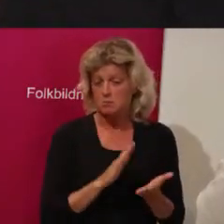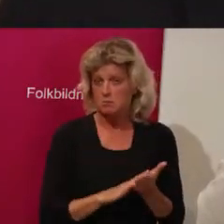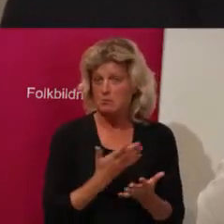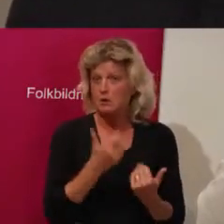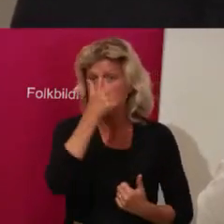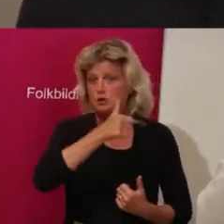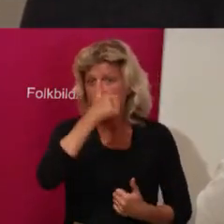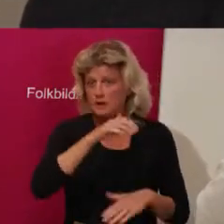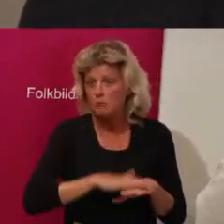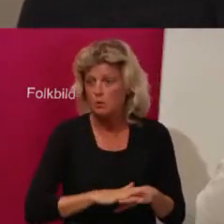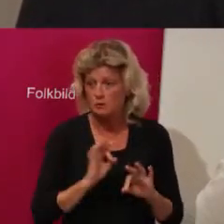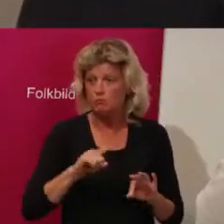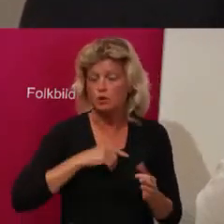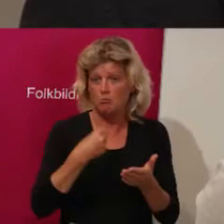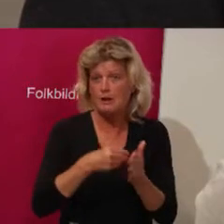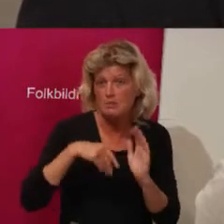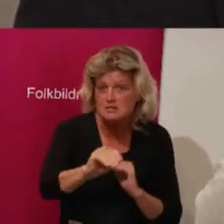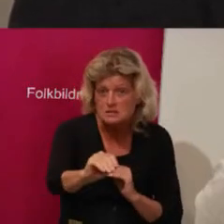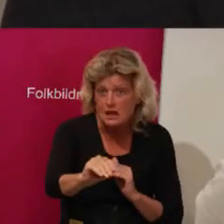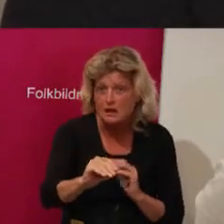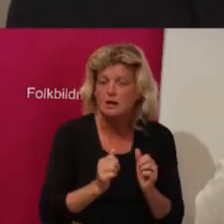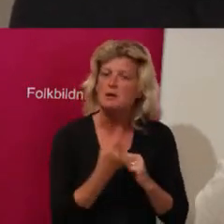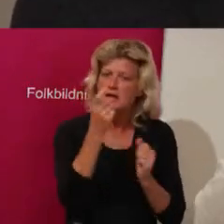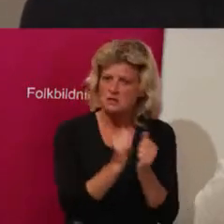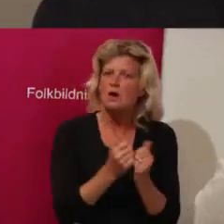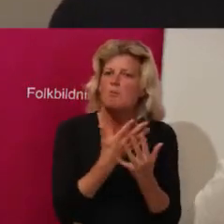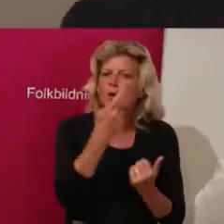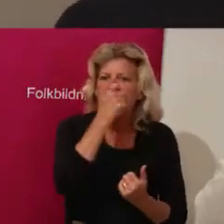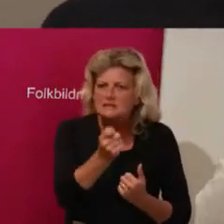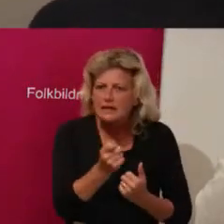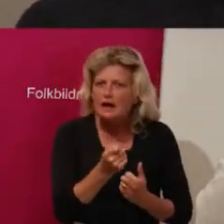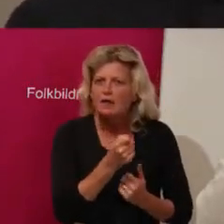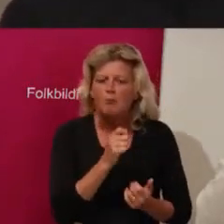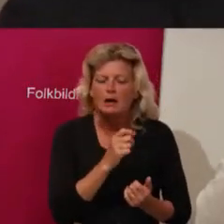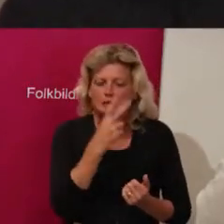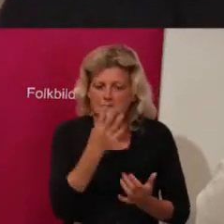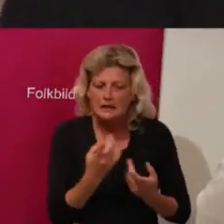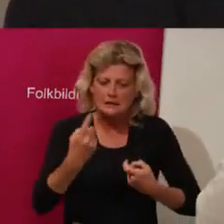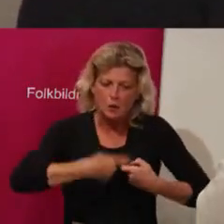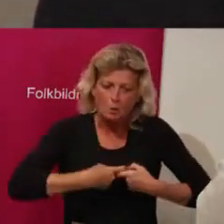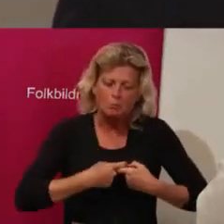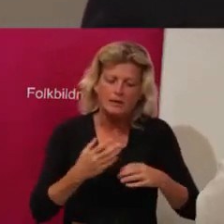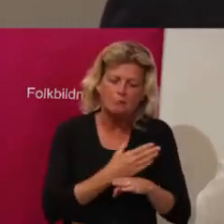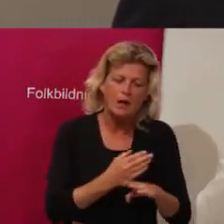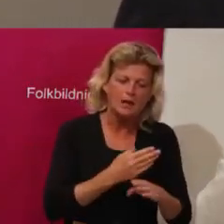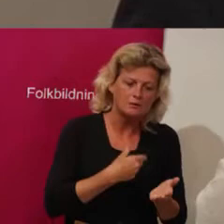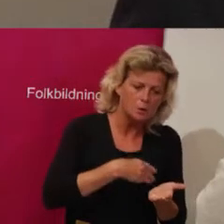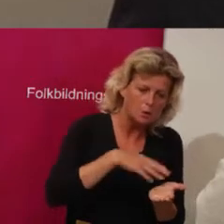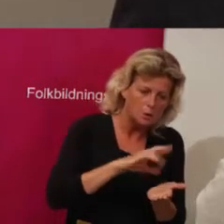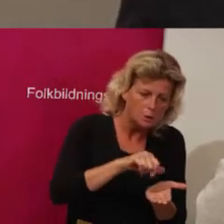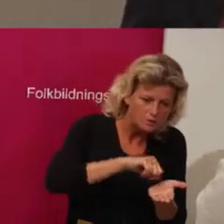olika delar. Det många inte gör det är att man inte kopplar ihop utgifter för kultur och